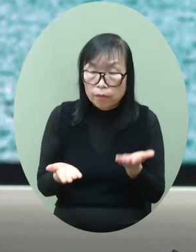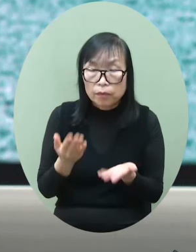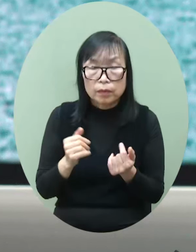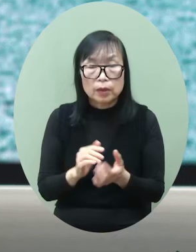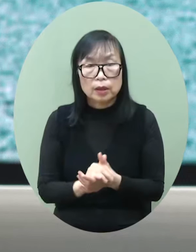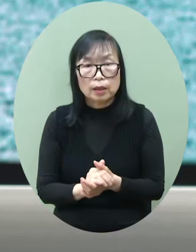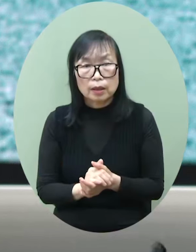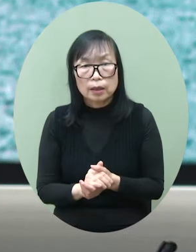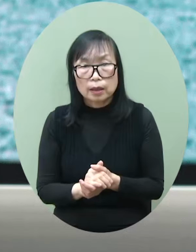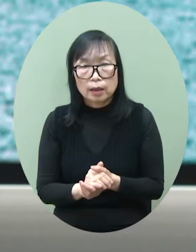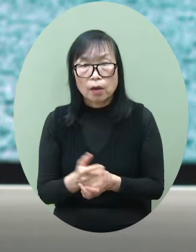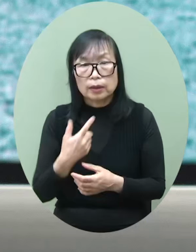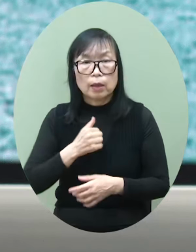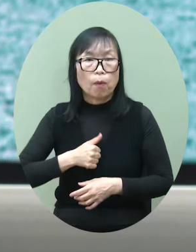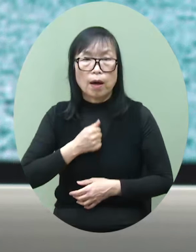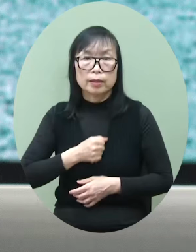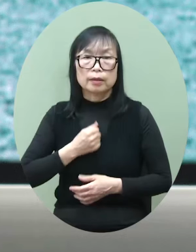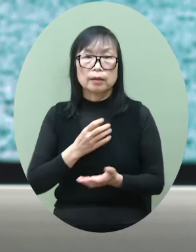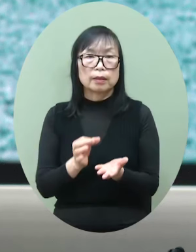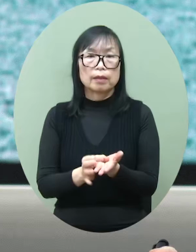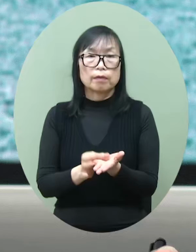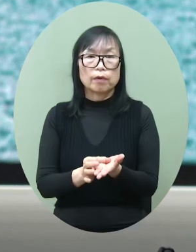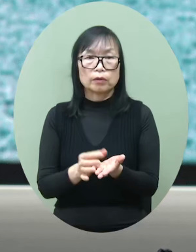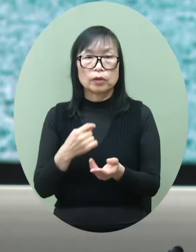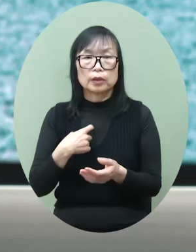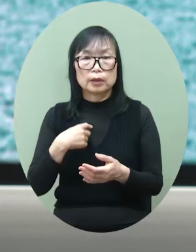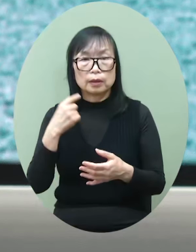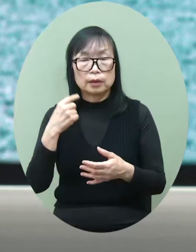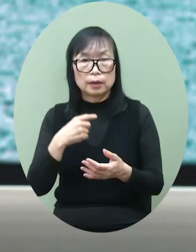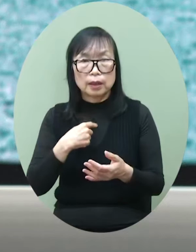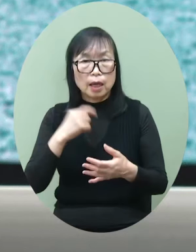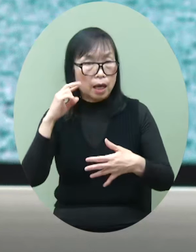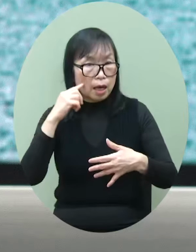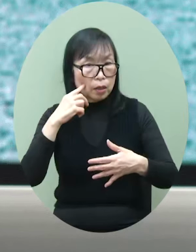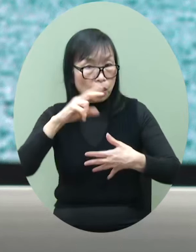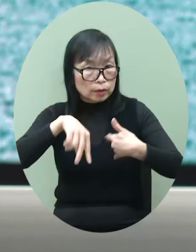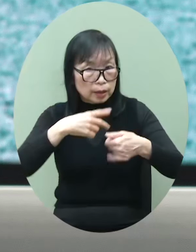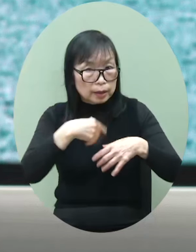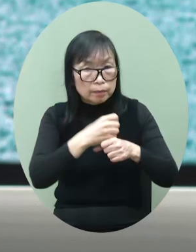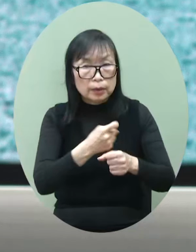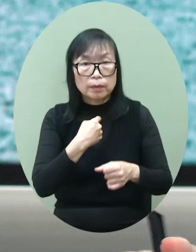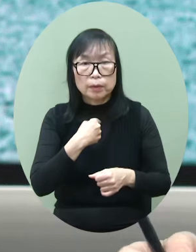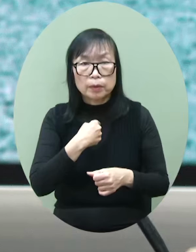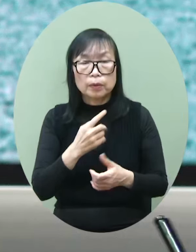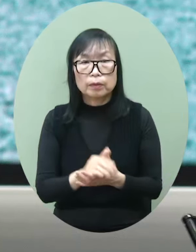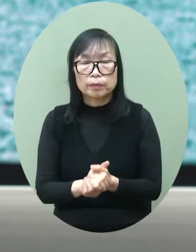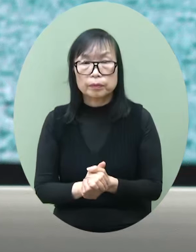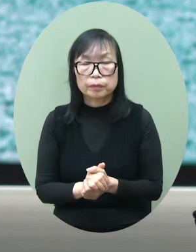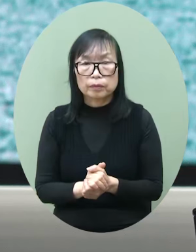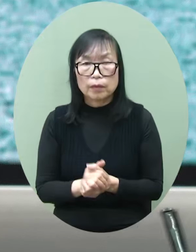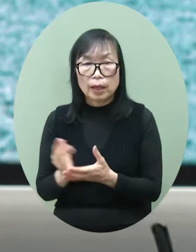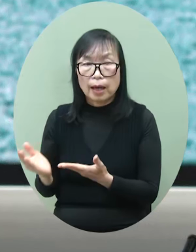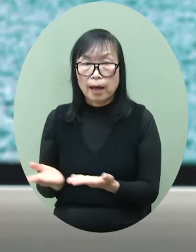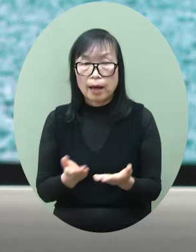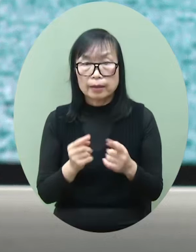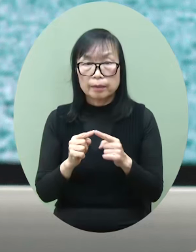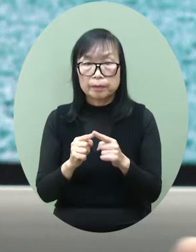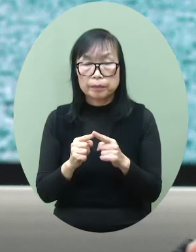我們懷疑的地方所以才需要接受強制檢測或者檢疫那些顧客